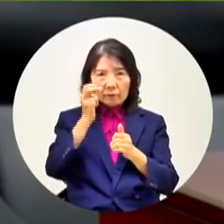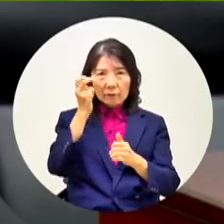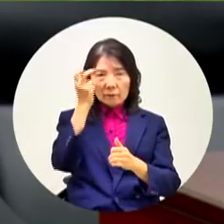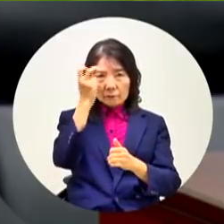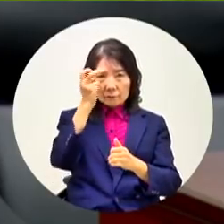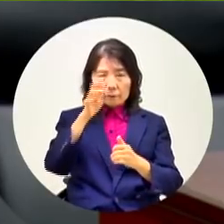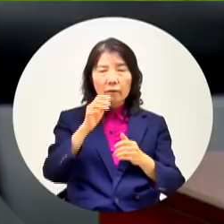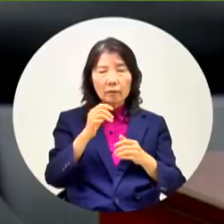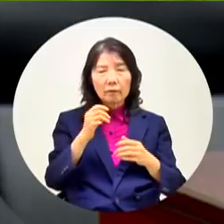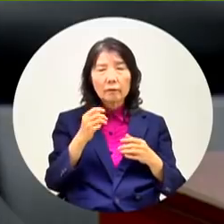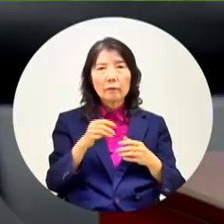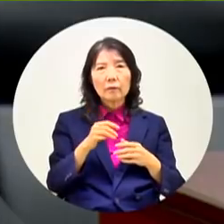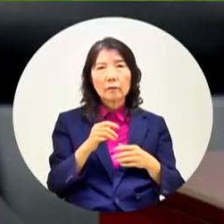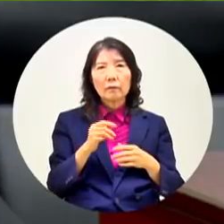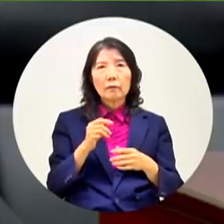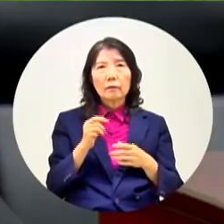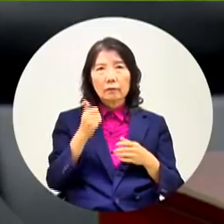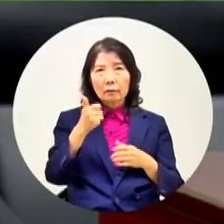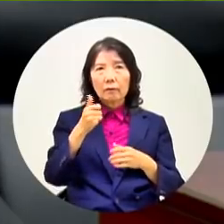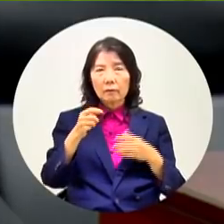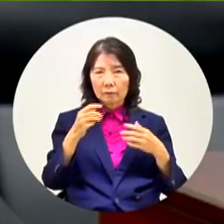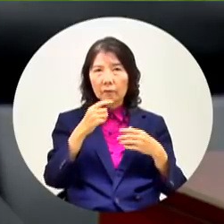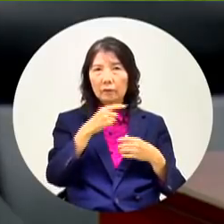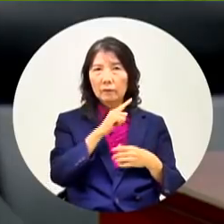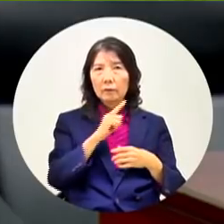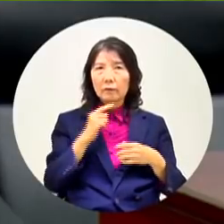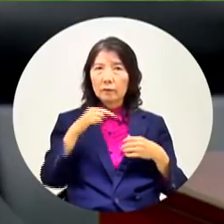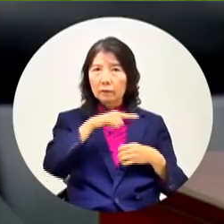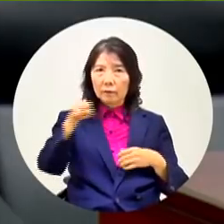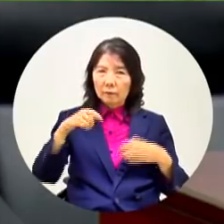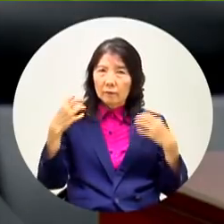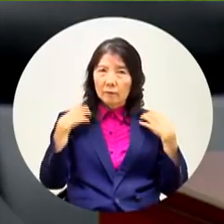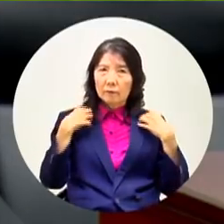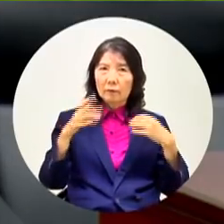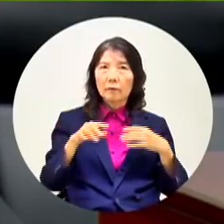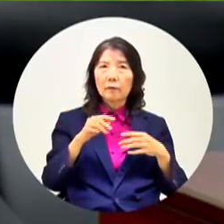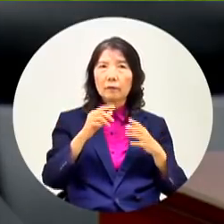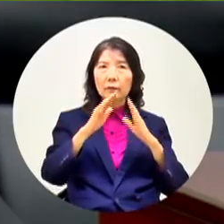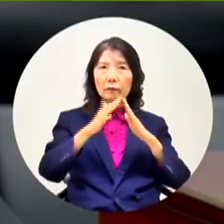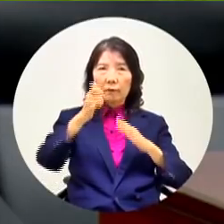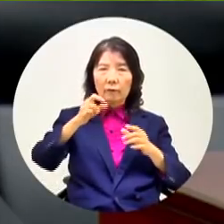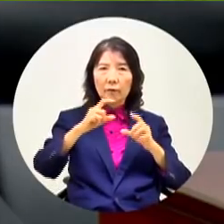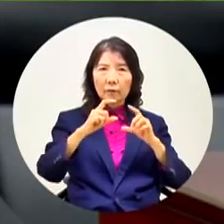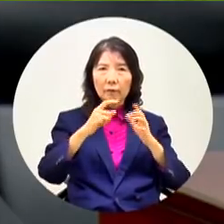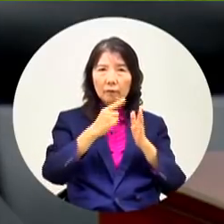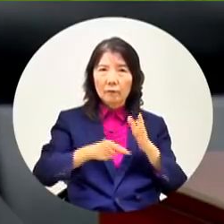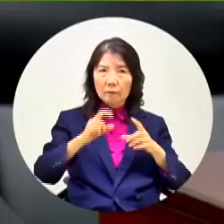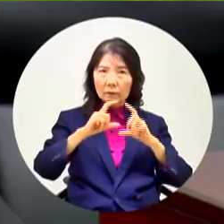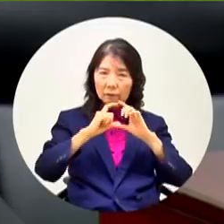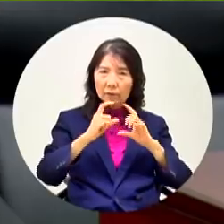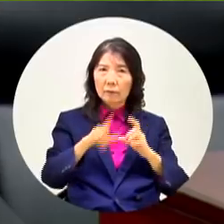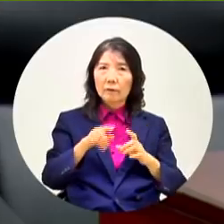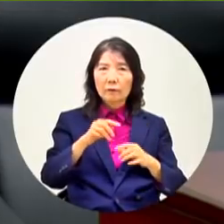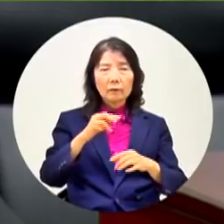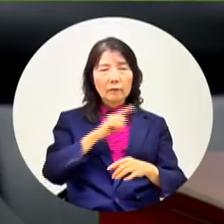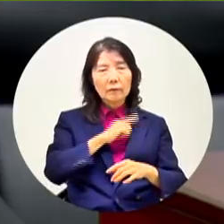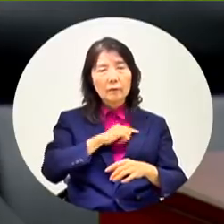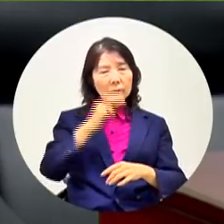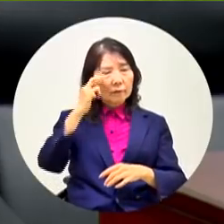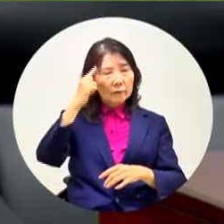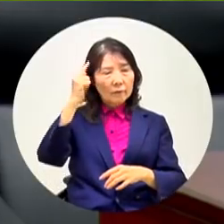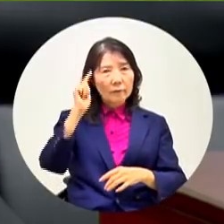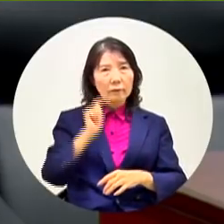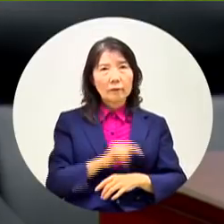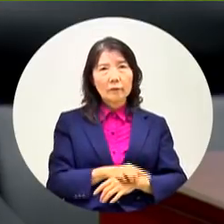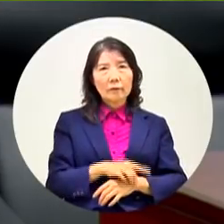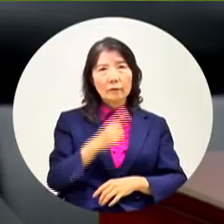任。当然，市长，是不是你可以简单答复你的感想，是不是有感觉跟